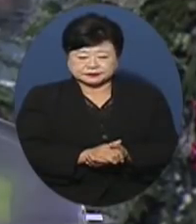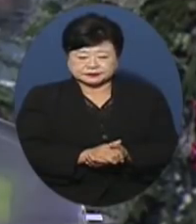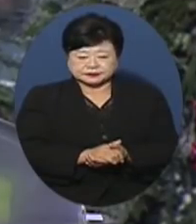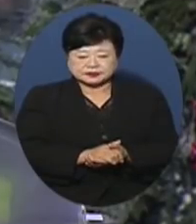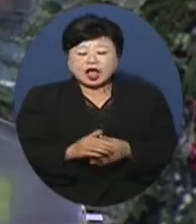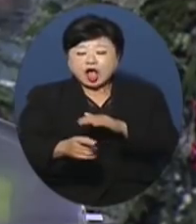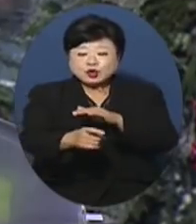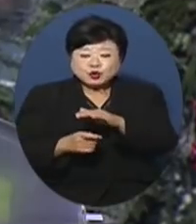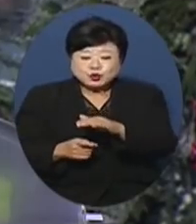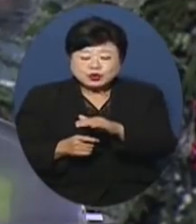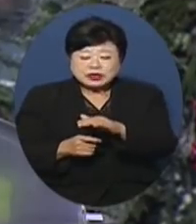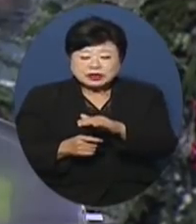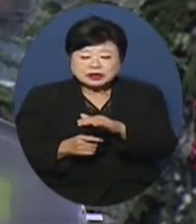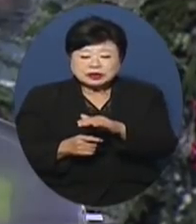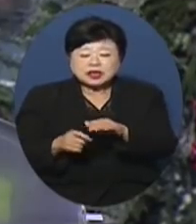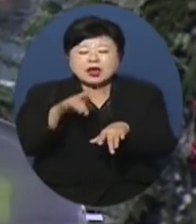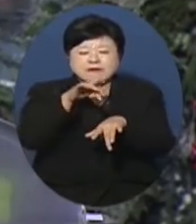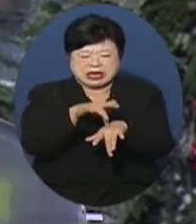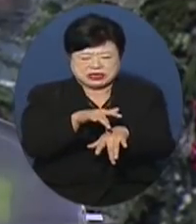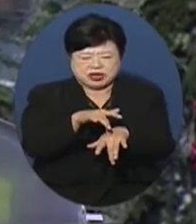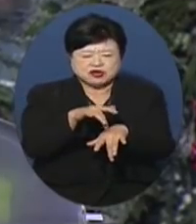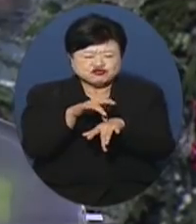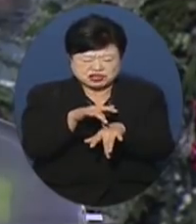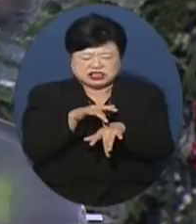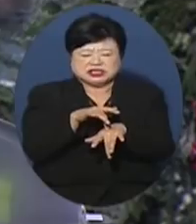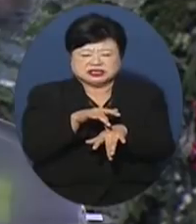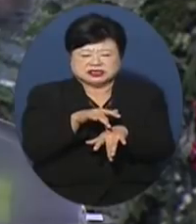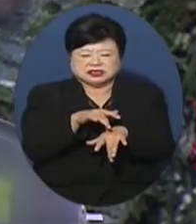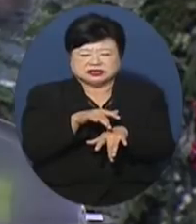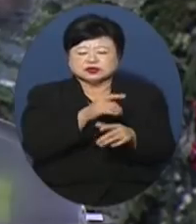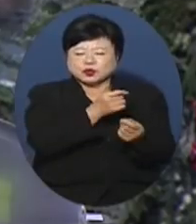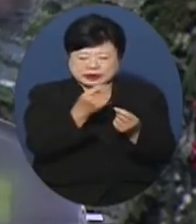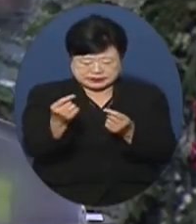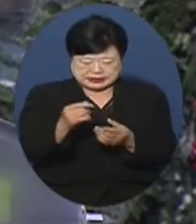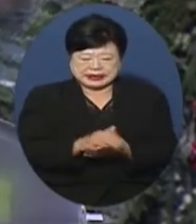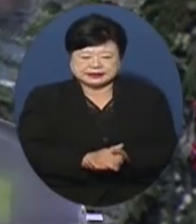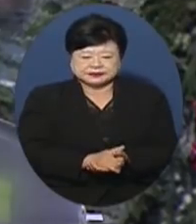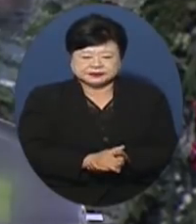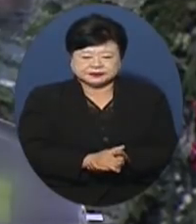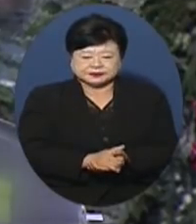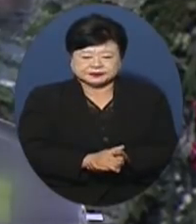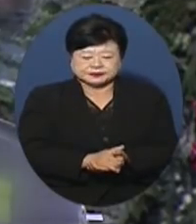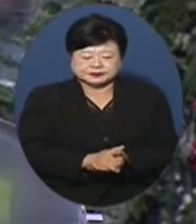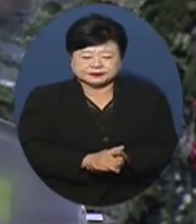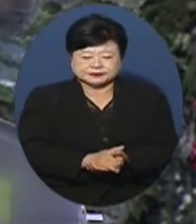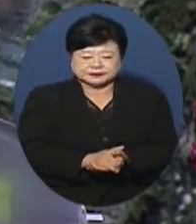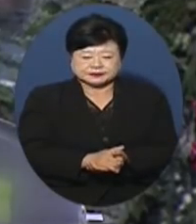그 도둑이 바로 마귀와 귀신인 것입니다.